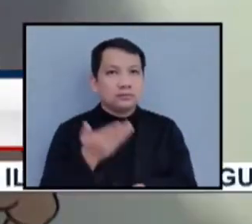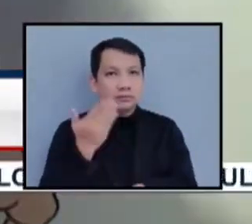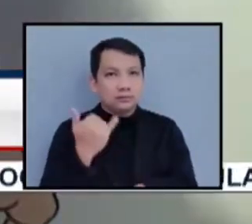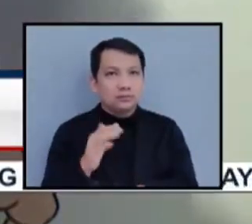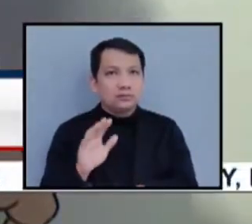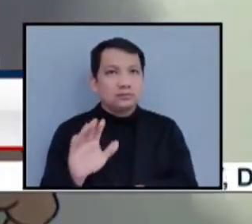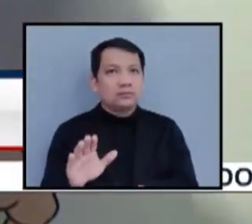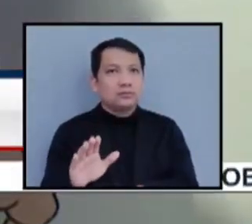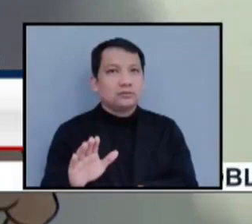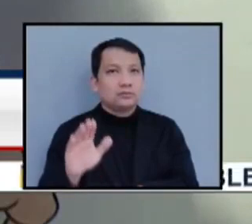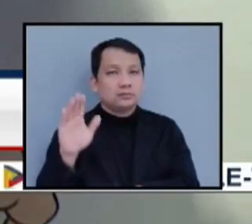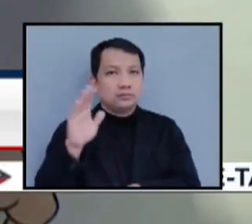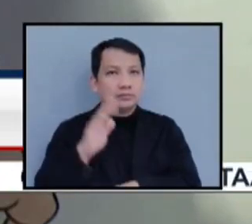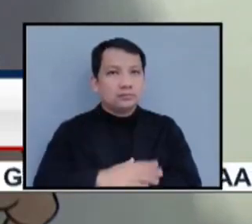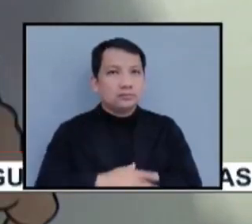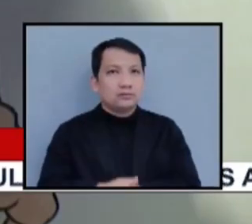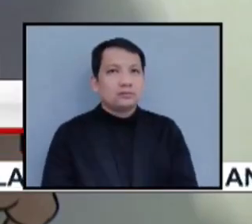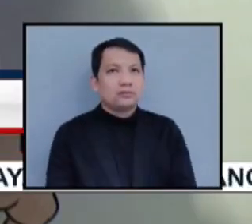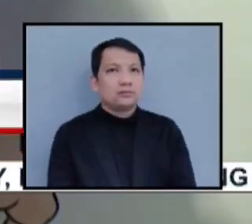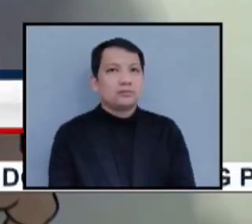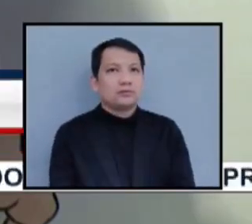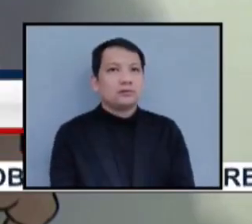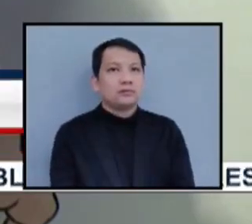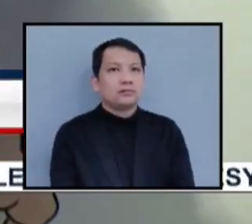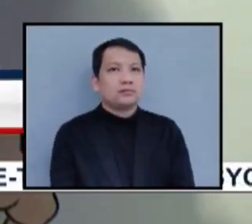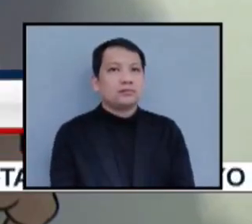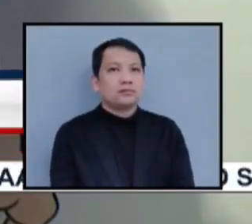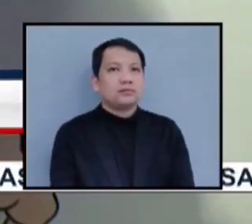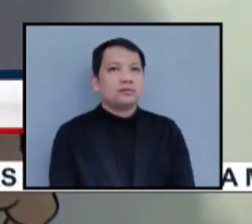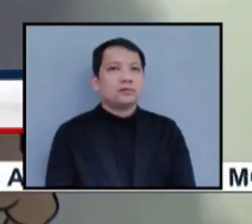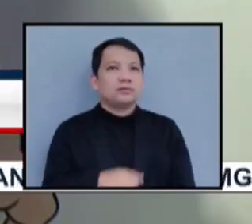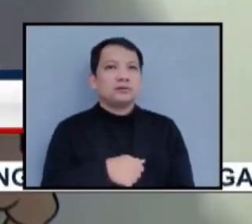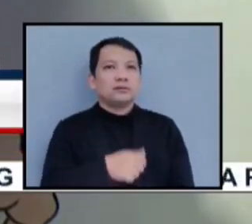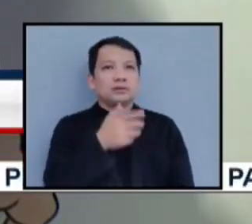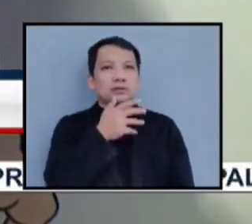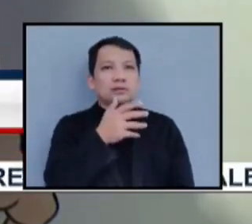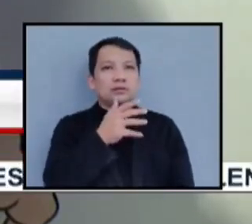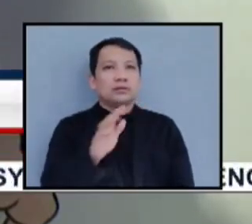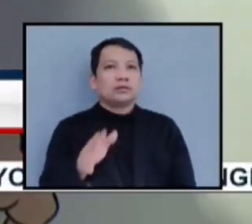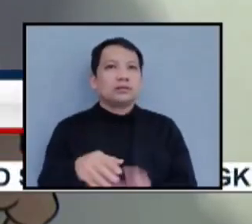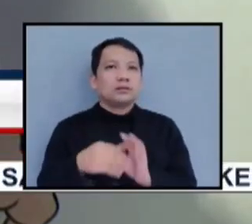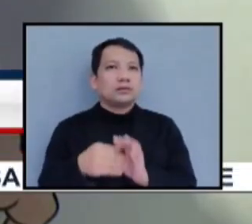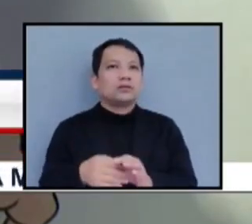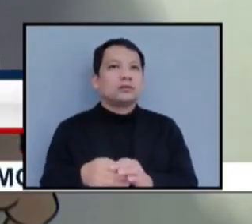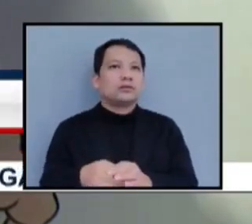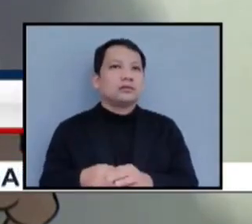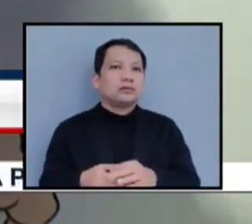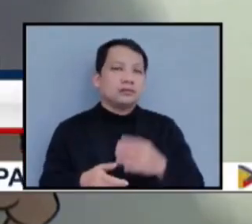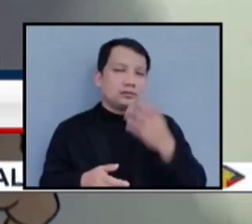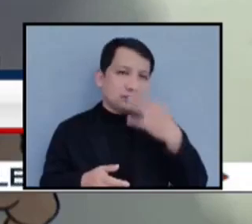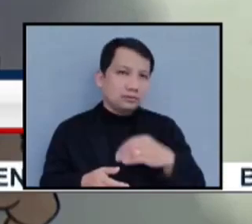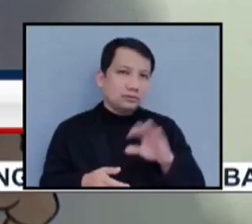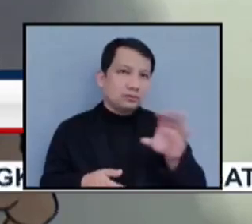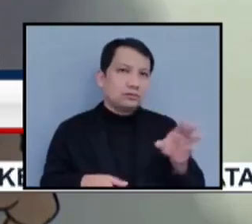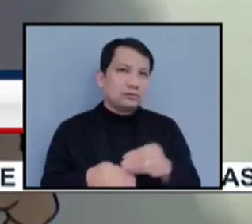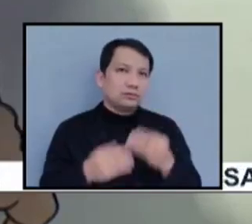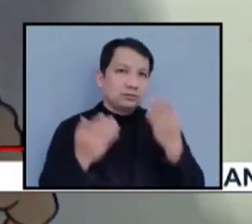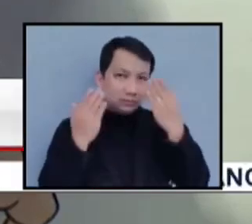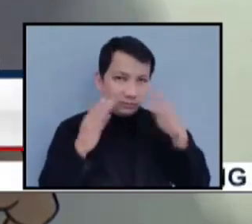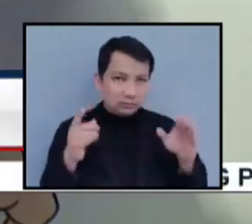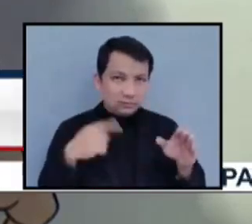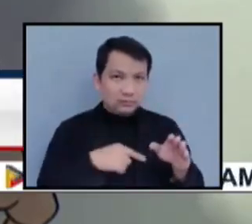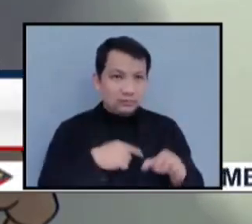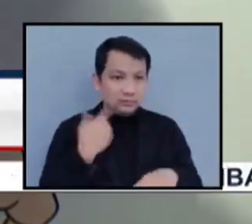madaganan. Nadaganan daw po yun sa pagpapadede ng ina. Tapos nakaitlip yung ina, hindi niya malayan. Yung anak niya pala